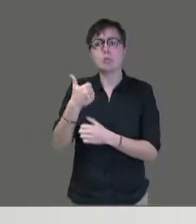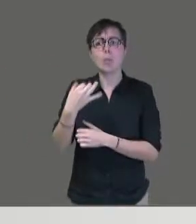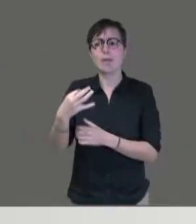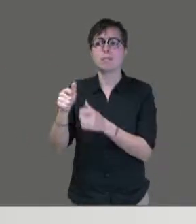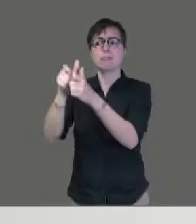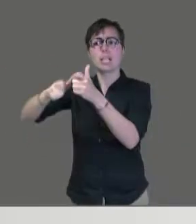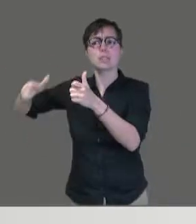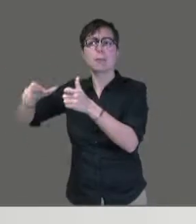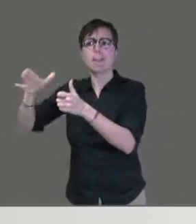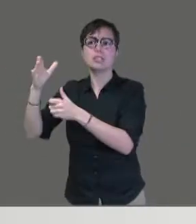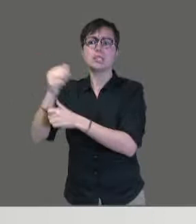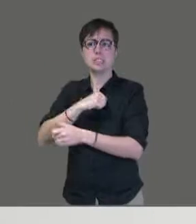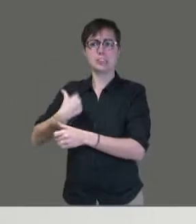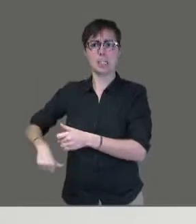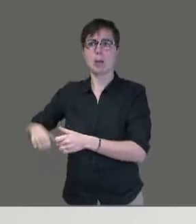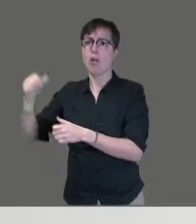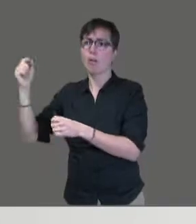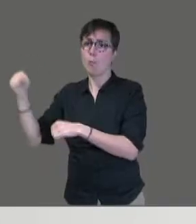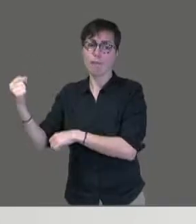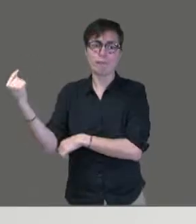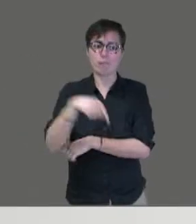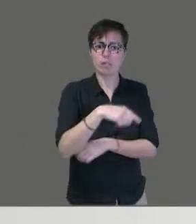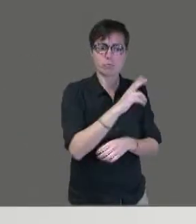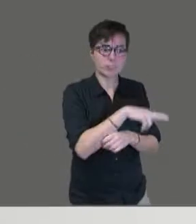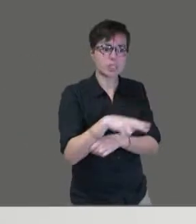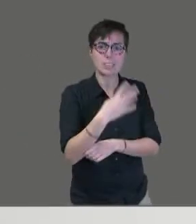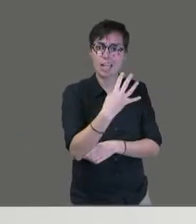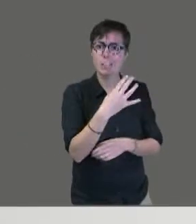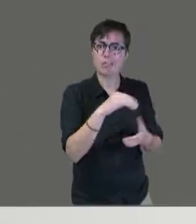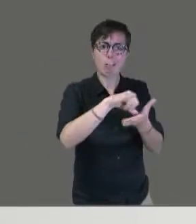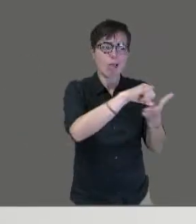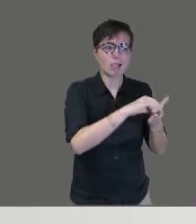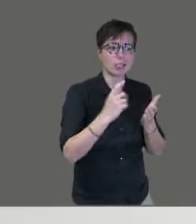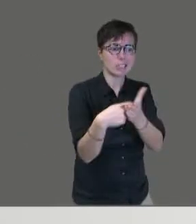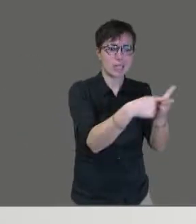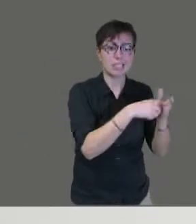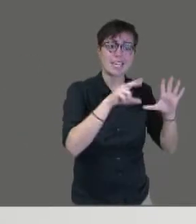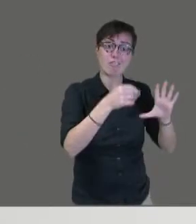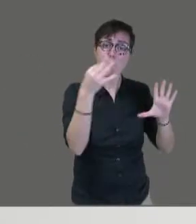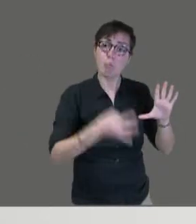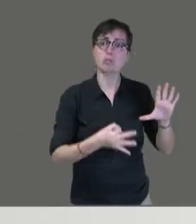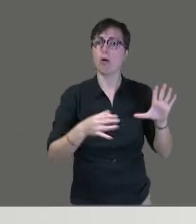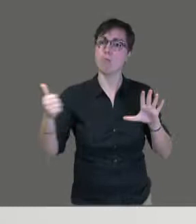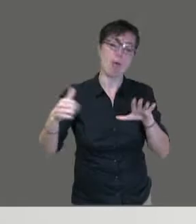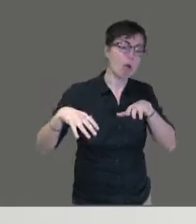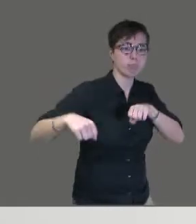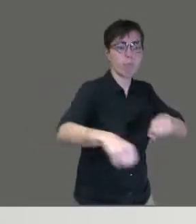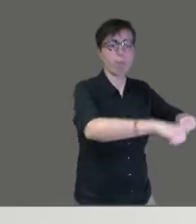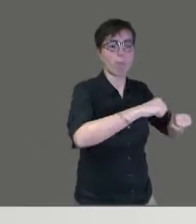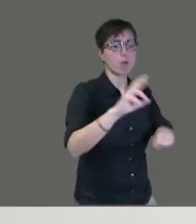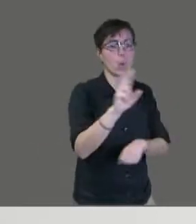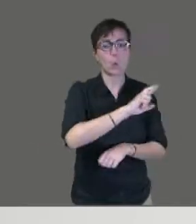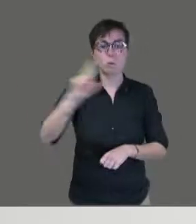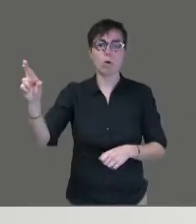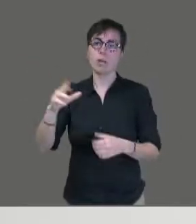fabricant de brosses à dents, visite en anglais 4 centrales d'achat et a accès à 80% du marché et repart avec des dizaines de